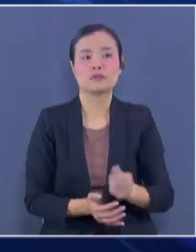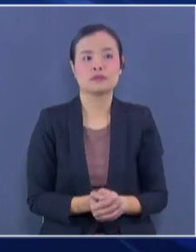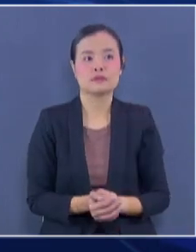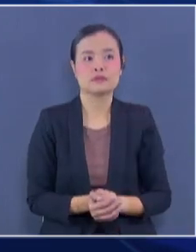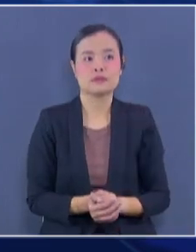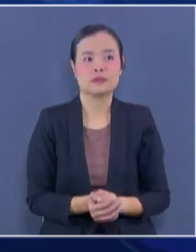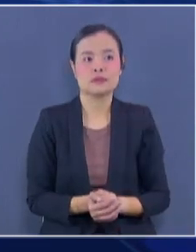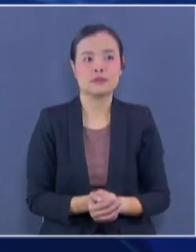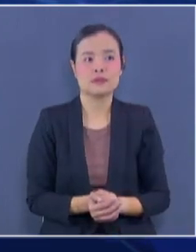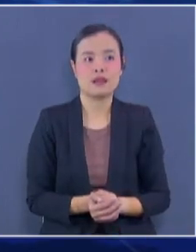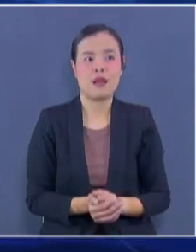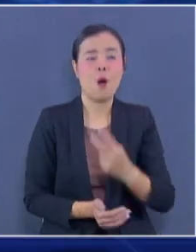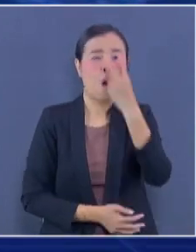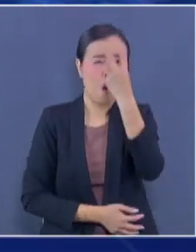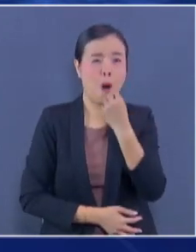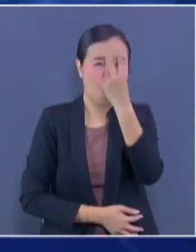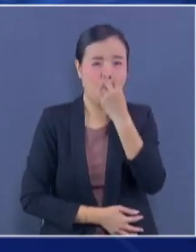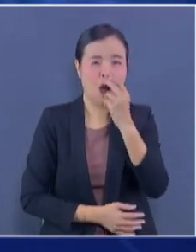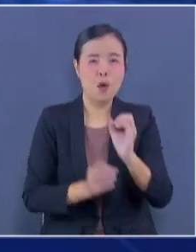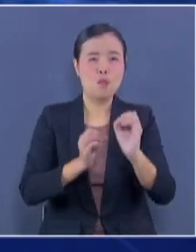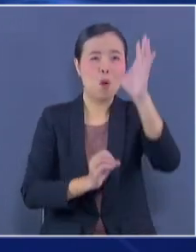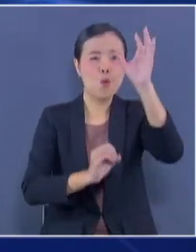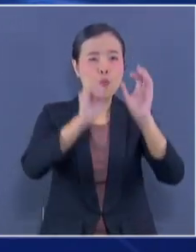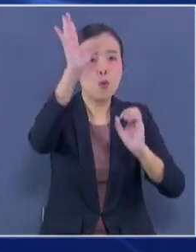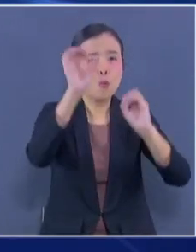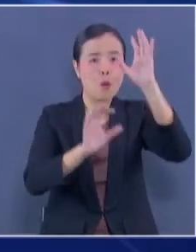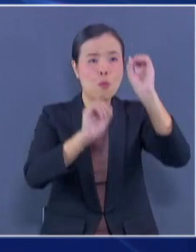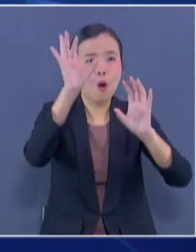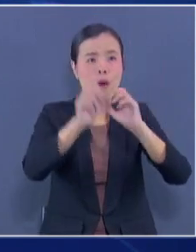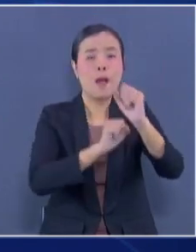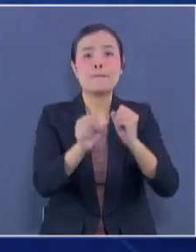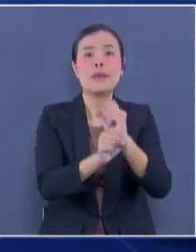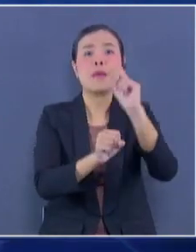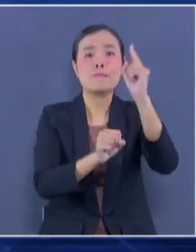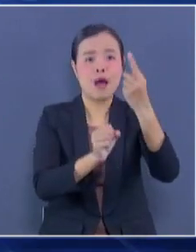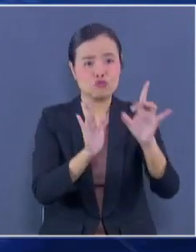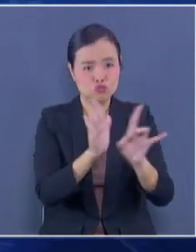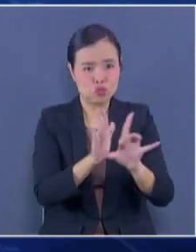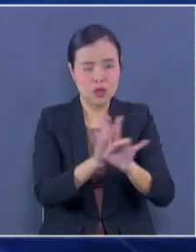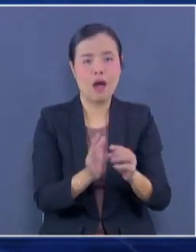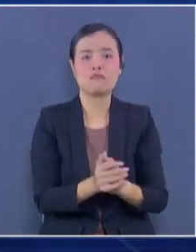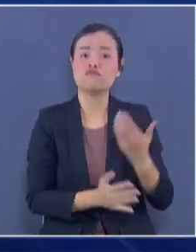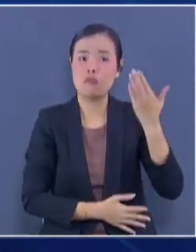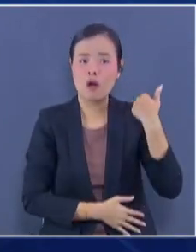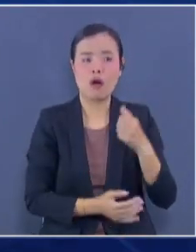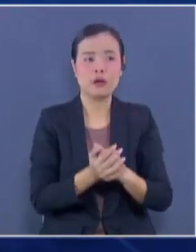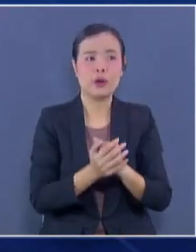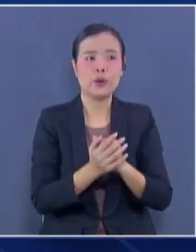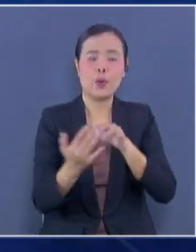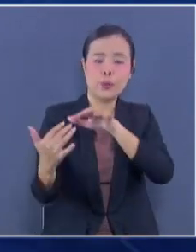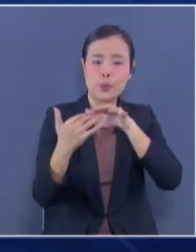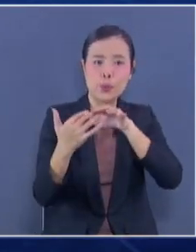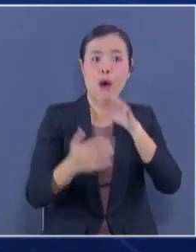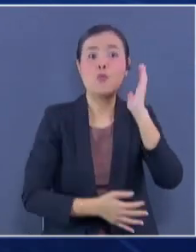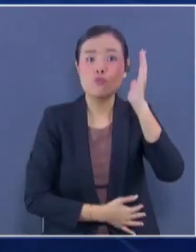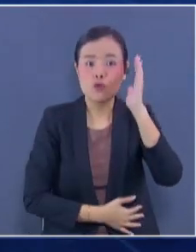ป็นคลิปที่พี่โมเนี่ยร้องไห้ขณะที่ดูพลุในช่วงปีใหม่สุดท้ายของเธอหลังจากในคลิปค่ะได้พูดโต้ตอบกับผู้ชายคนนึ